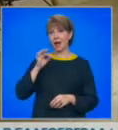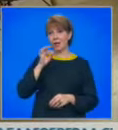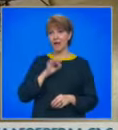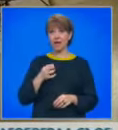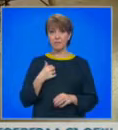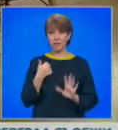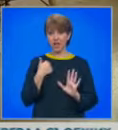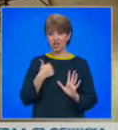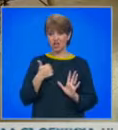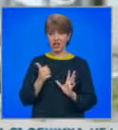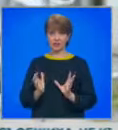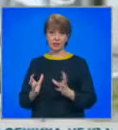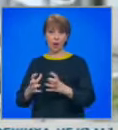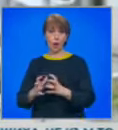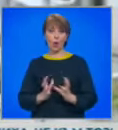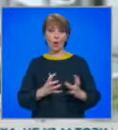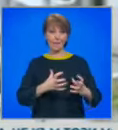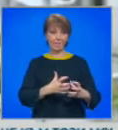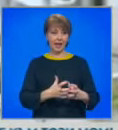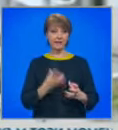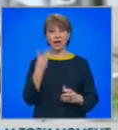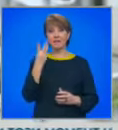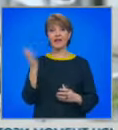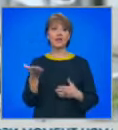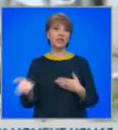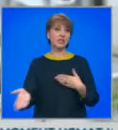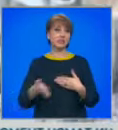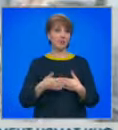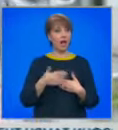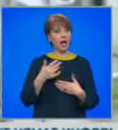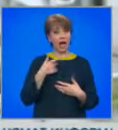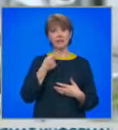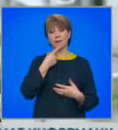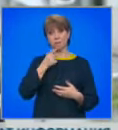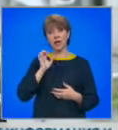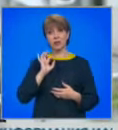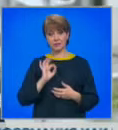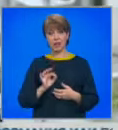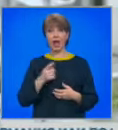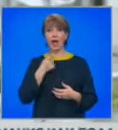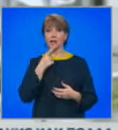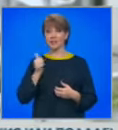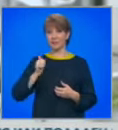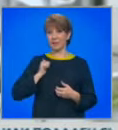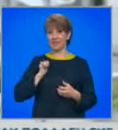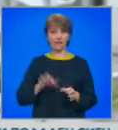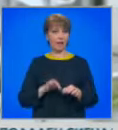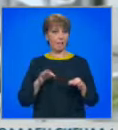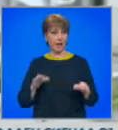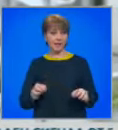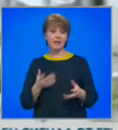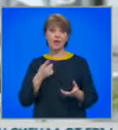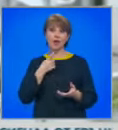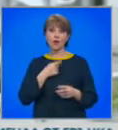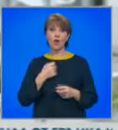6 обекта, 3 вече са затворени. Аз лично съм за спазването на мерките, за вакцинацията. Но, за съжаление, голяма част